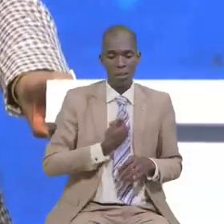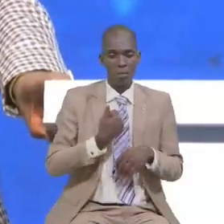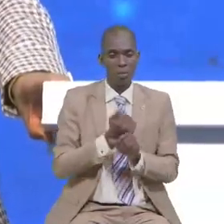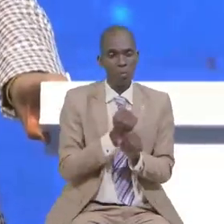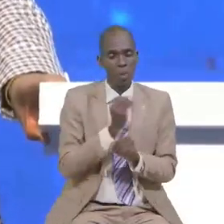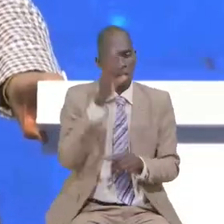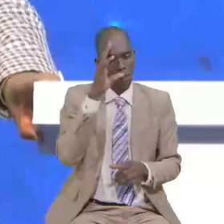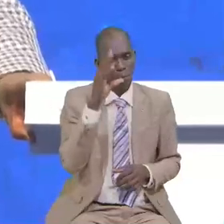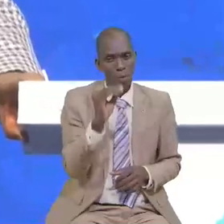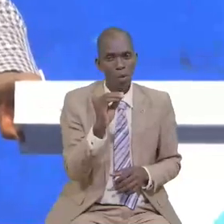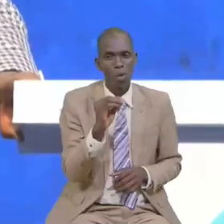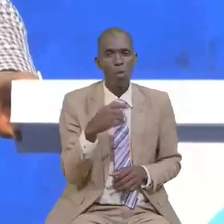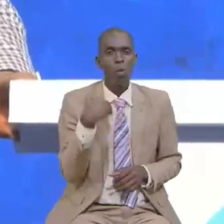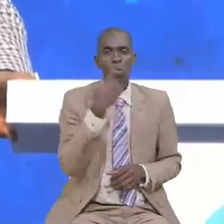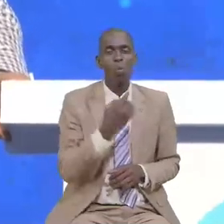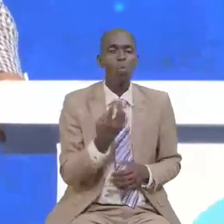L'homme qui se fait